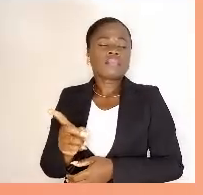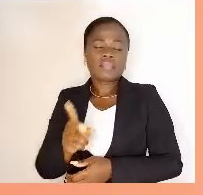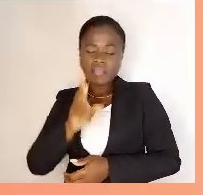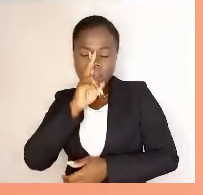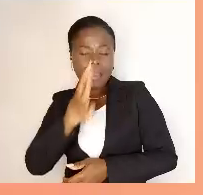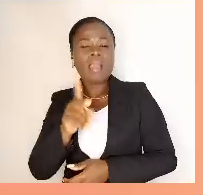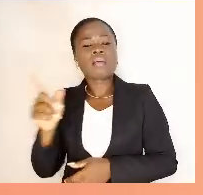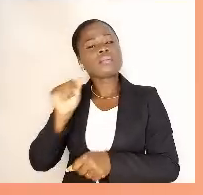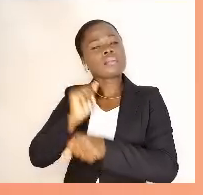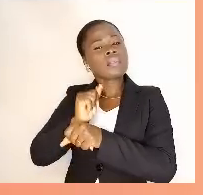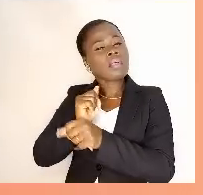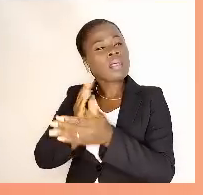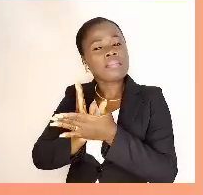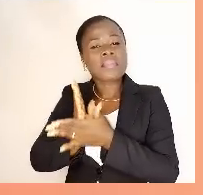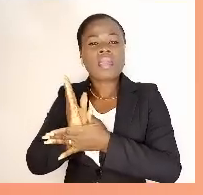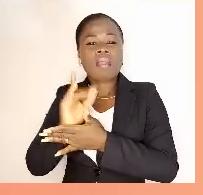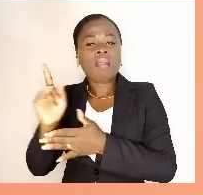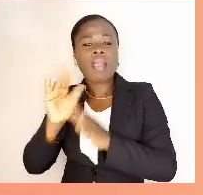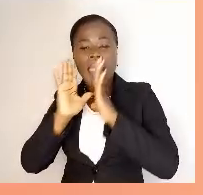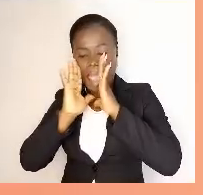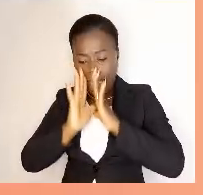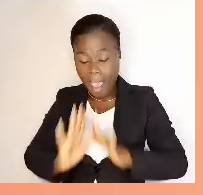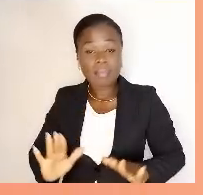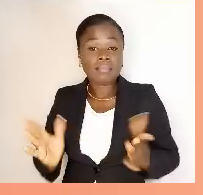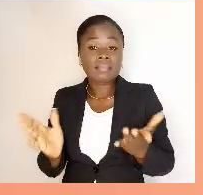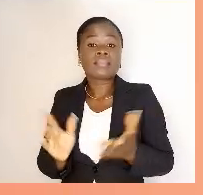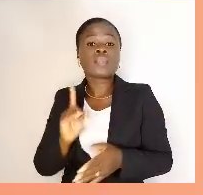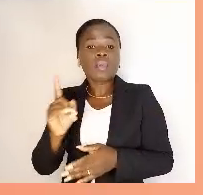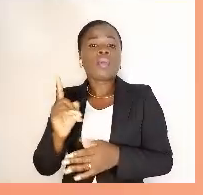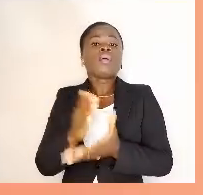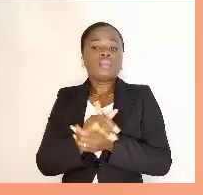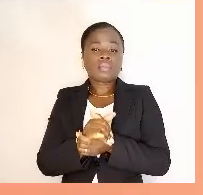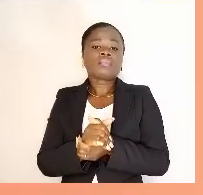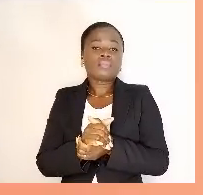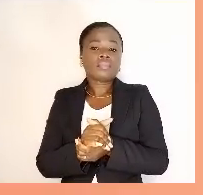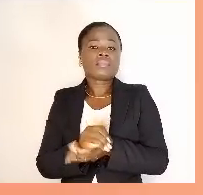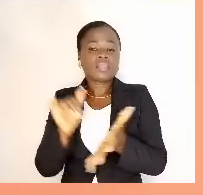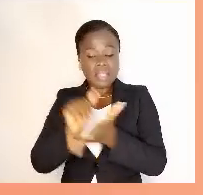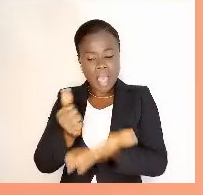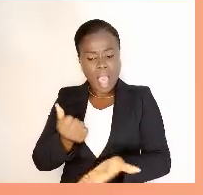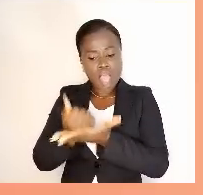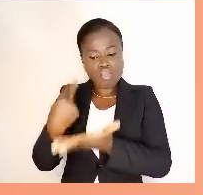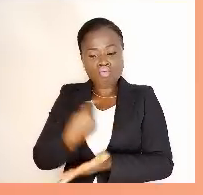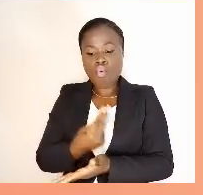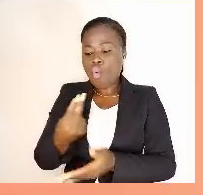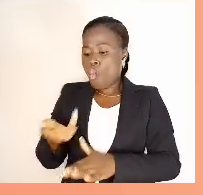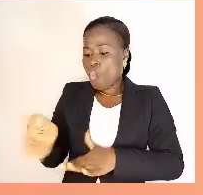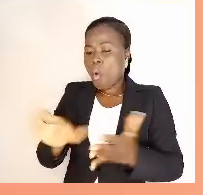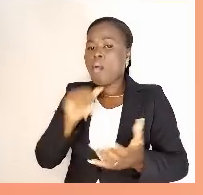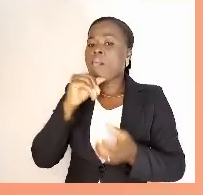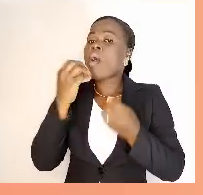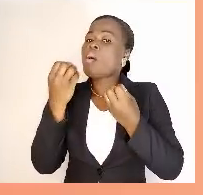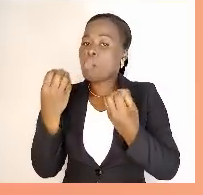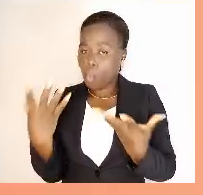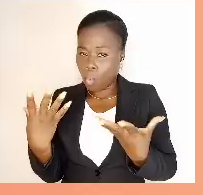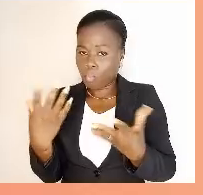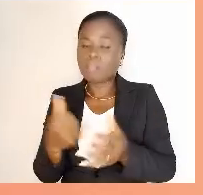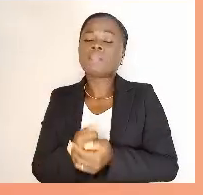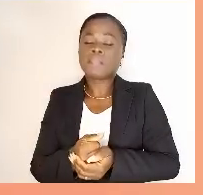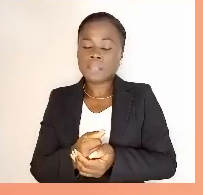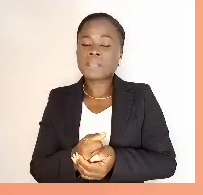la retenue, le professionnalisme et le sang-froid ont permis d'éviter un bilan plus lourd.